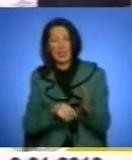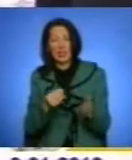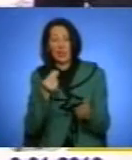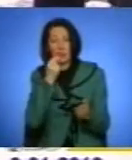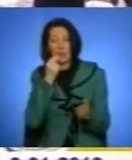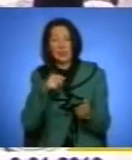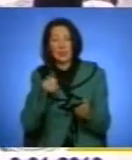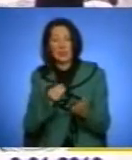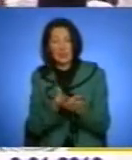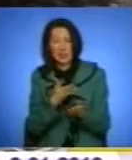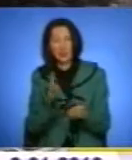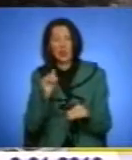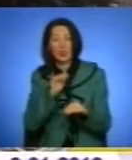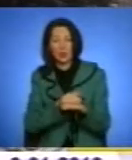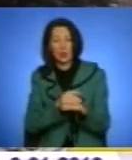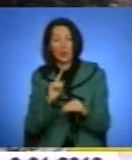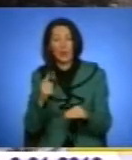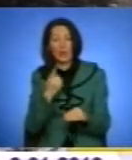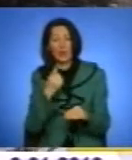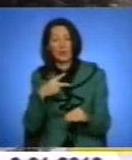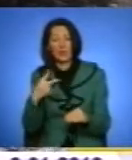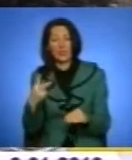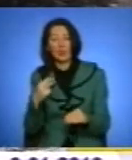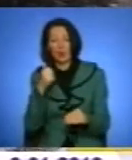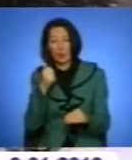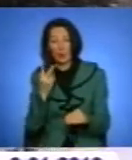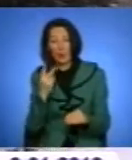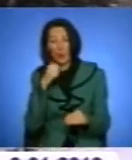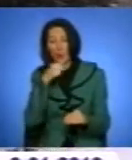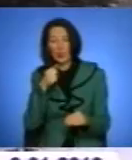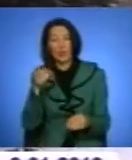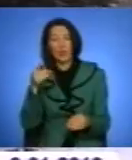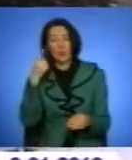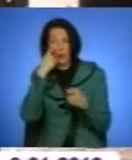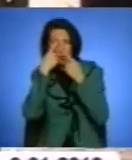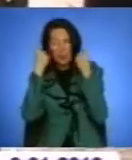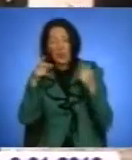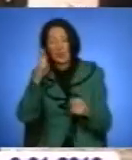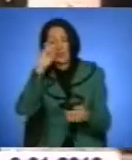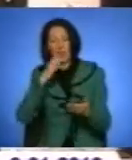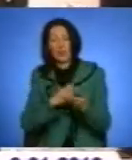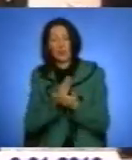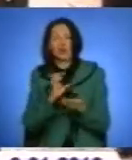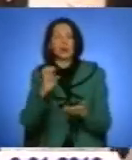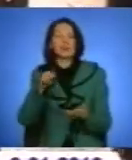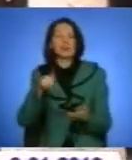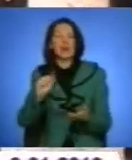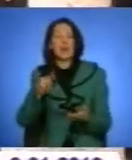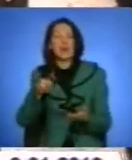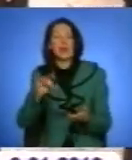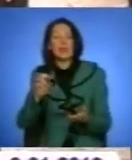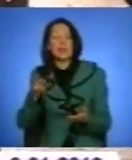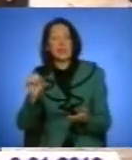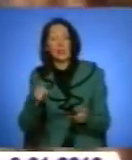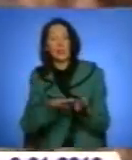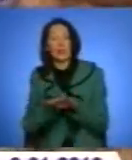було зафіксовано вперше з 2002-го, повідомляє Державна служба статистики. У порівнянні з січнем 2012